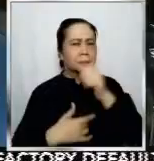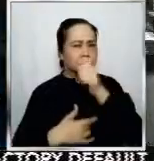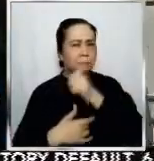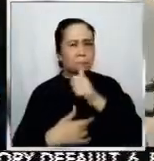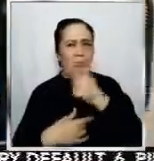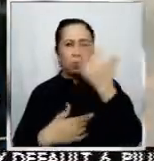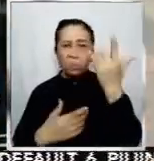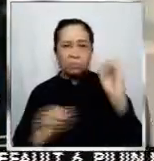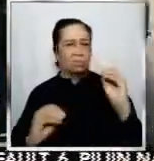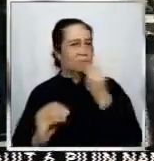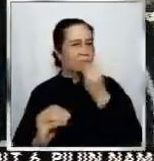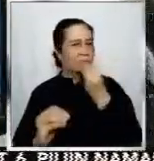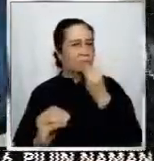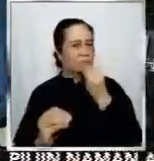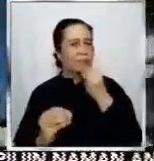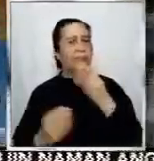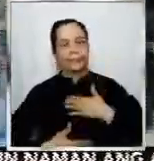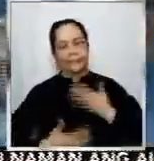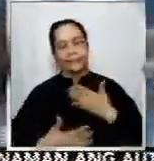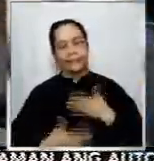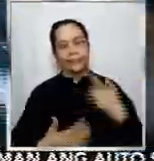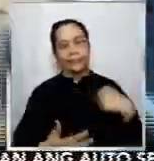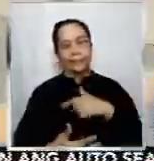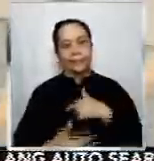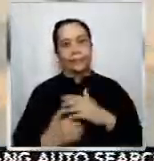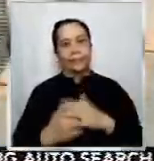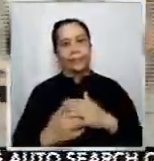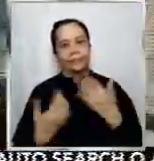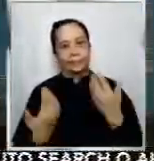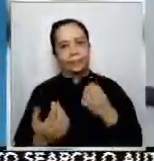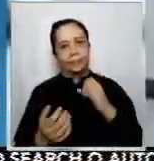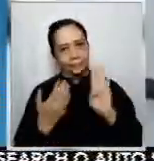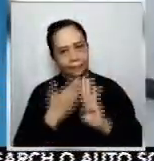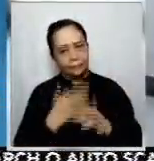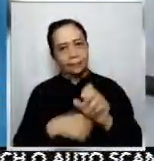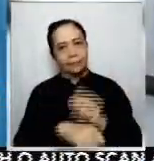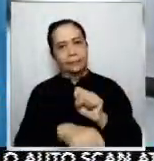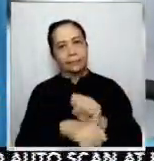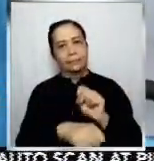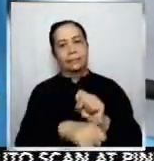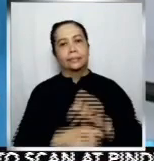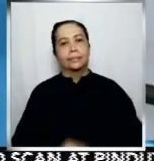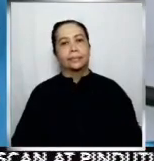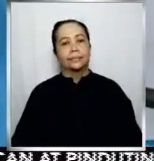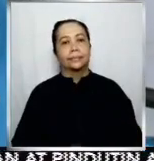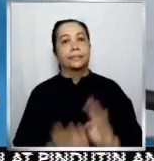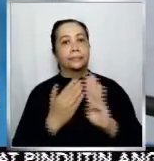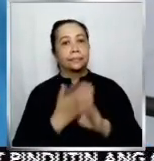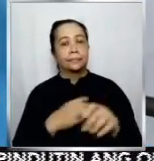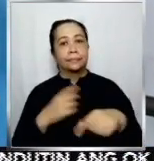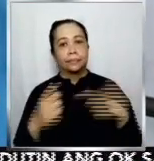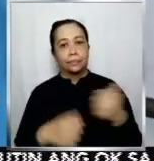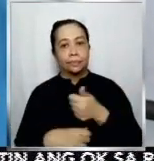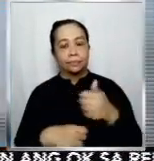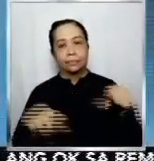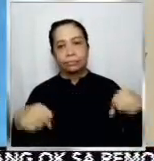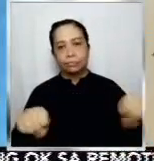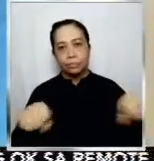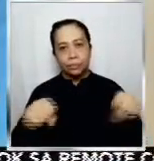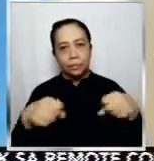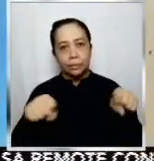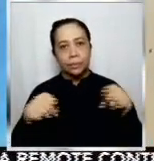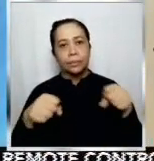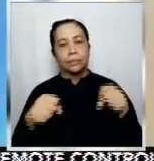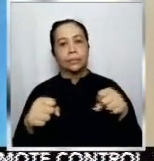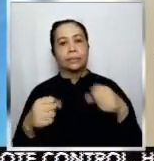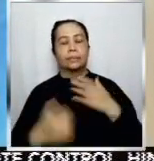paano. Balik pasada na rin ang mga tricycle driver. Eh masaya kasi siyempre po, mahirap po, wala nang pambiling bigas. Kahit